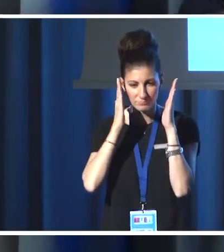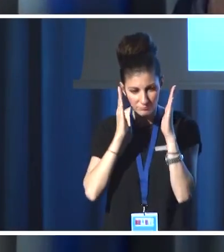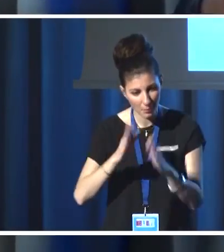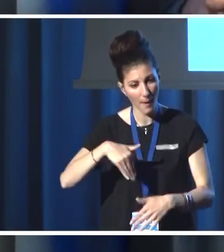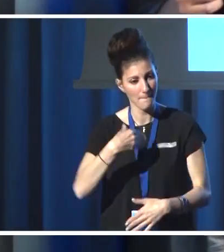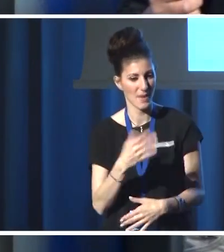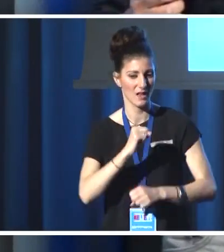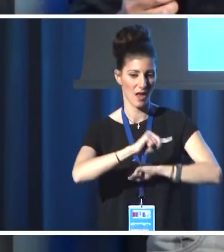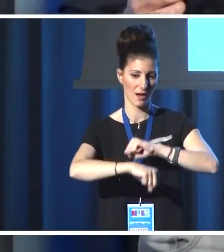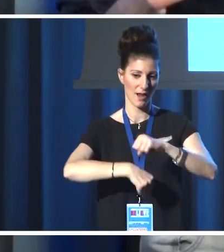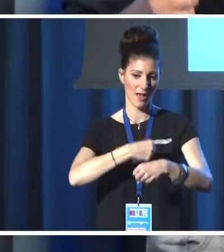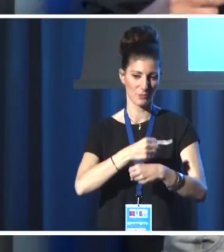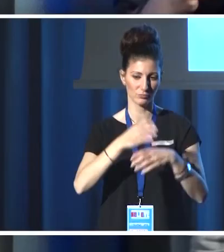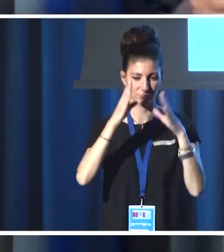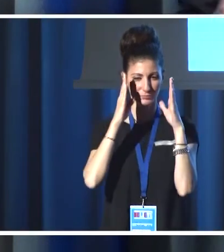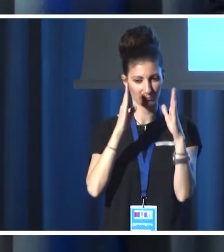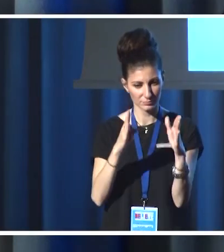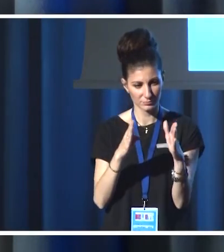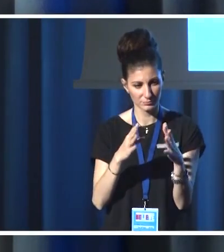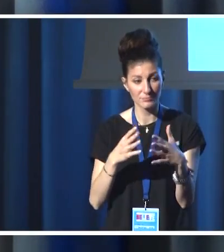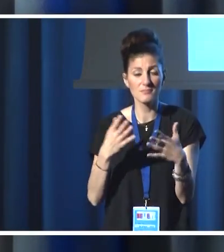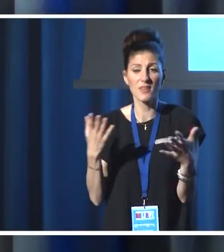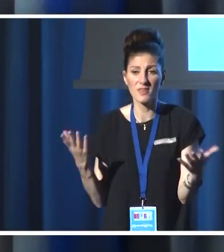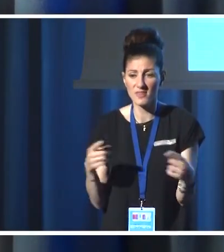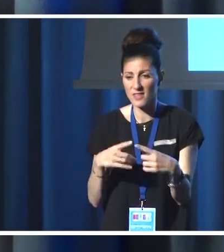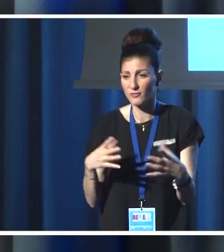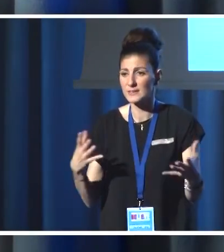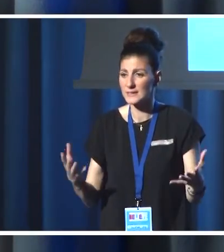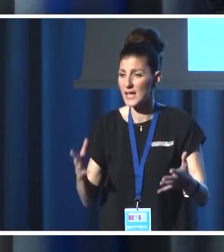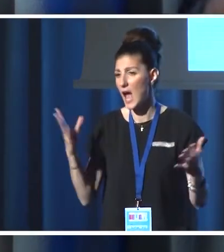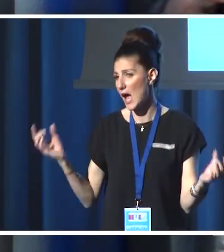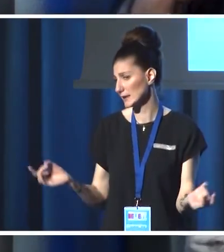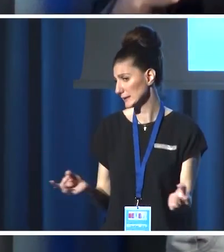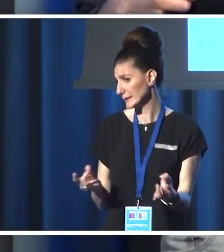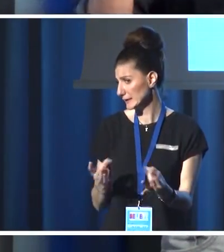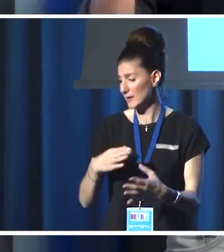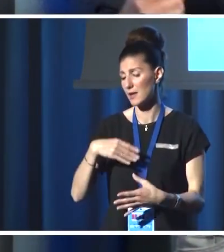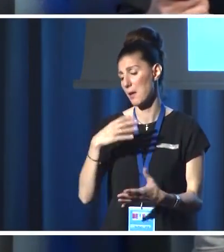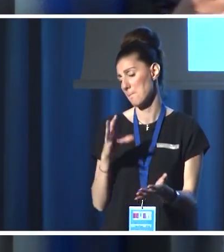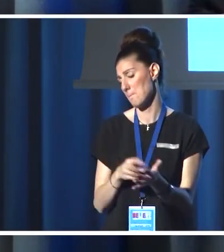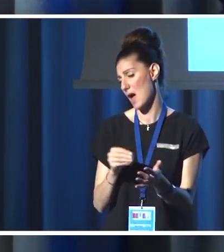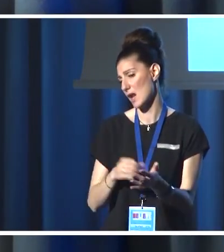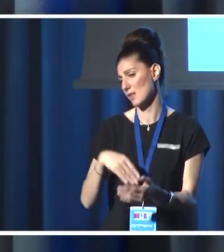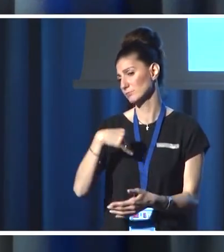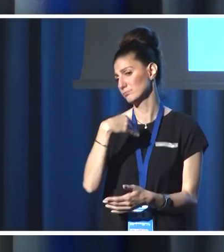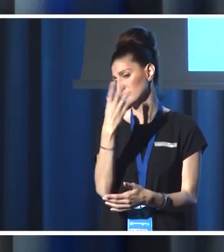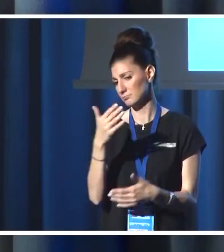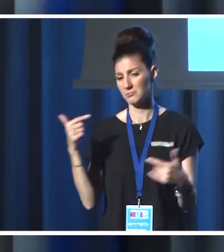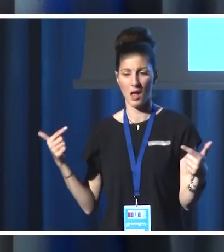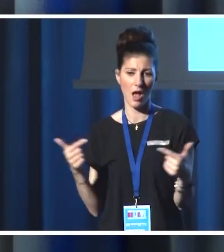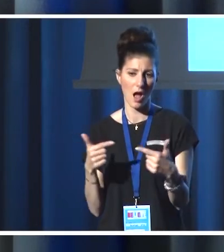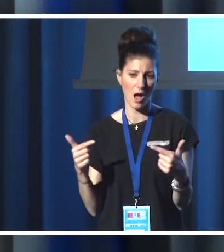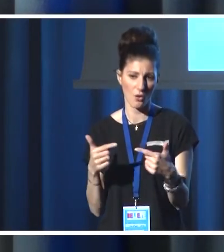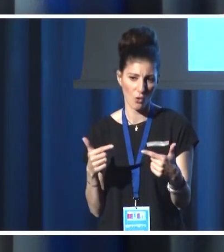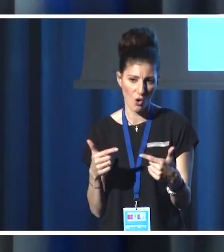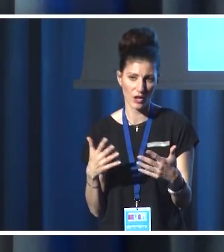ειδάλλως θα είναι σαν να πάμε να γράψουμε ένα διαγώνισμα ή σαν να πάμε να δώσουμε σουμε έναν αγώνα προκειμένου να τον